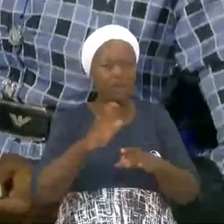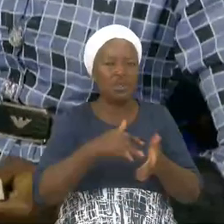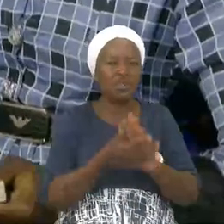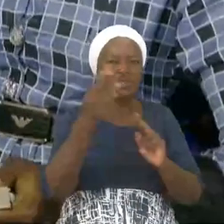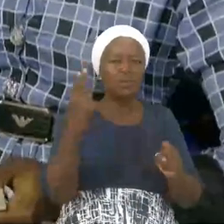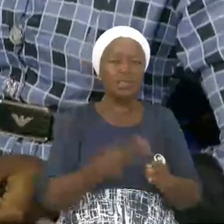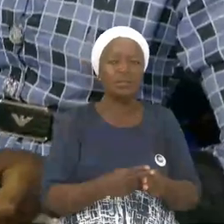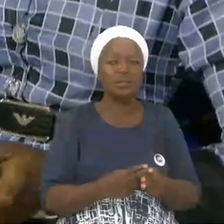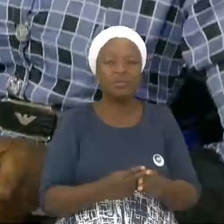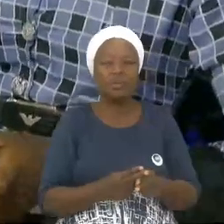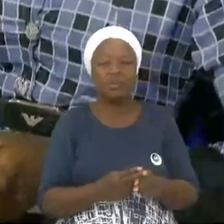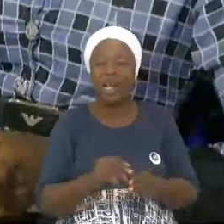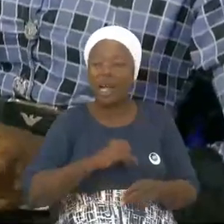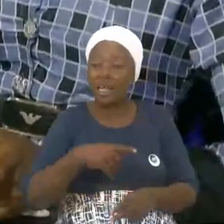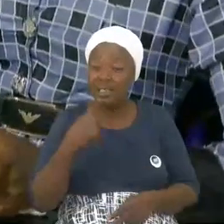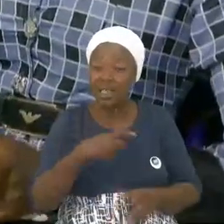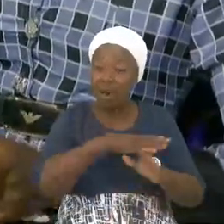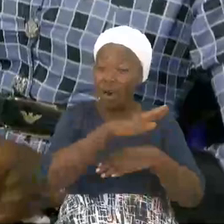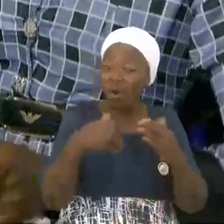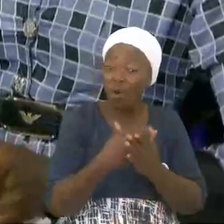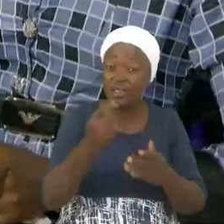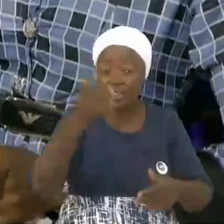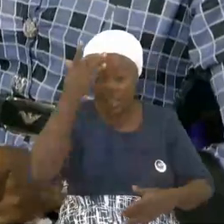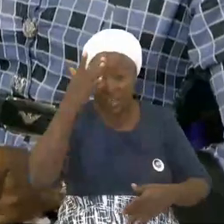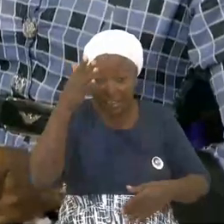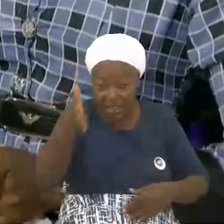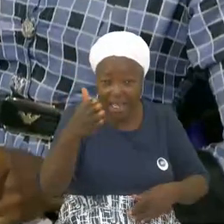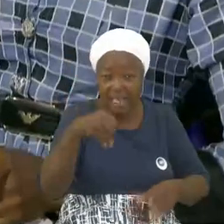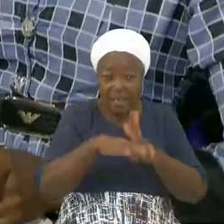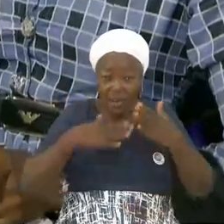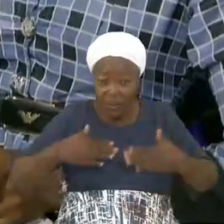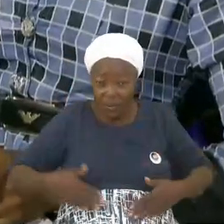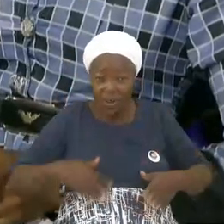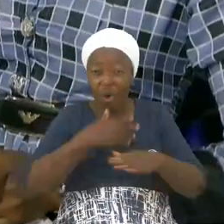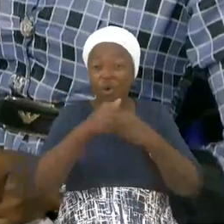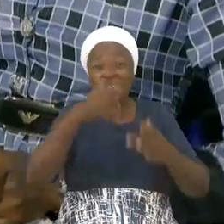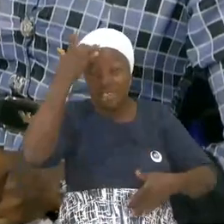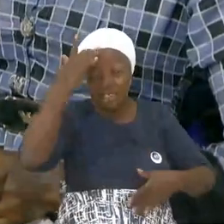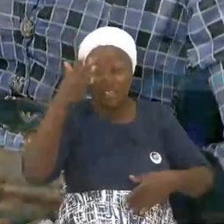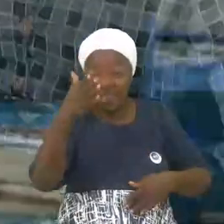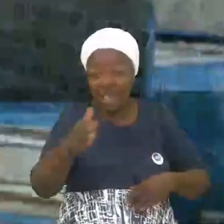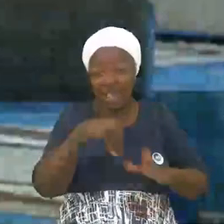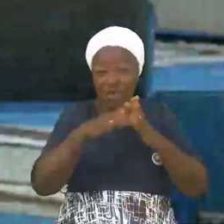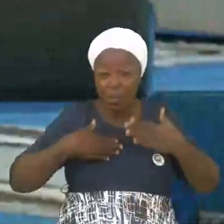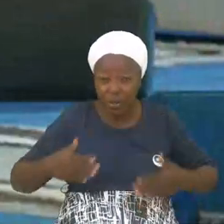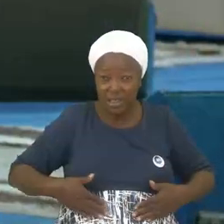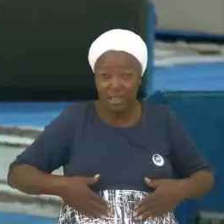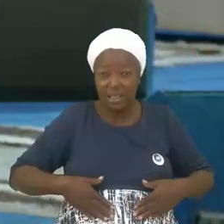tout va disparaître. J'ai dit toutes les maladies